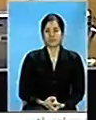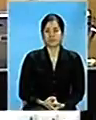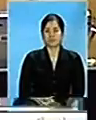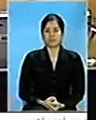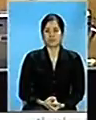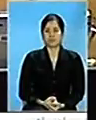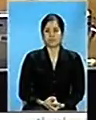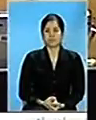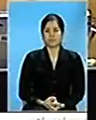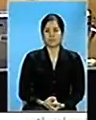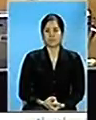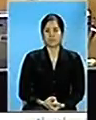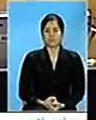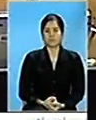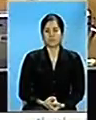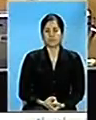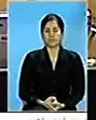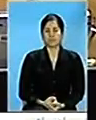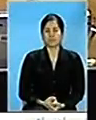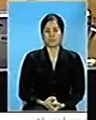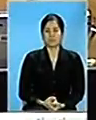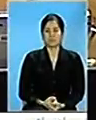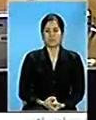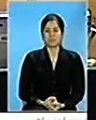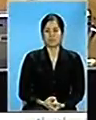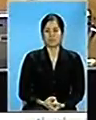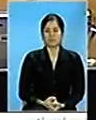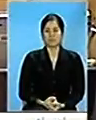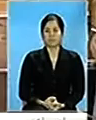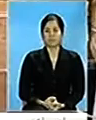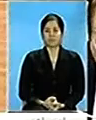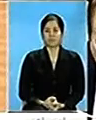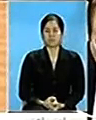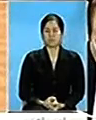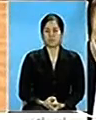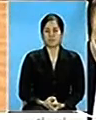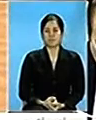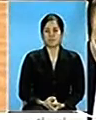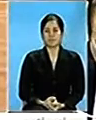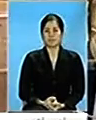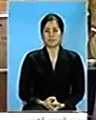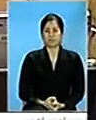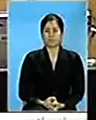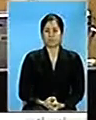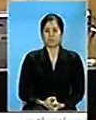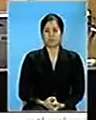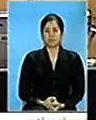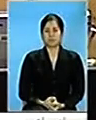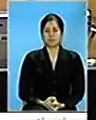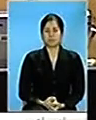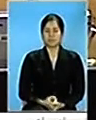ไม่ได้ท่านต้องถอนท่านพิเชษฐ์กรุณาได้ถอนครับ ท่านให้ผมถอนคำไหนครับ ท่านรู้อยู่แล้วน